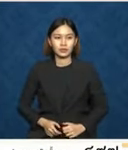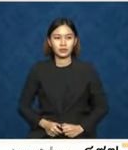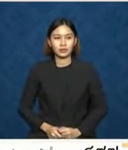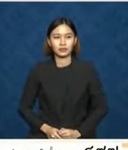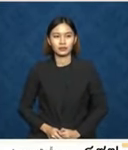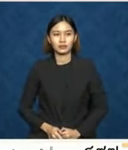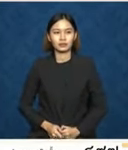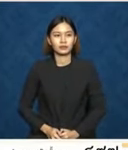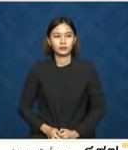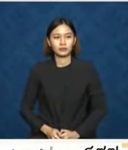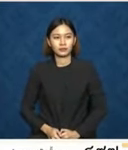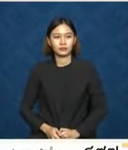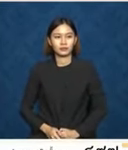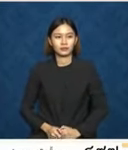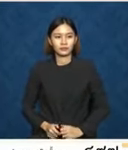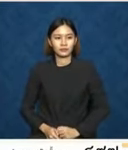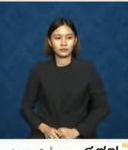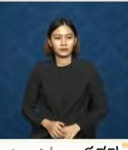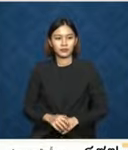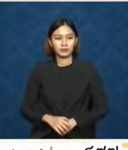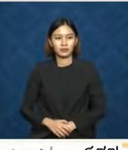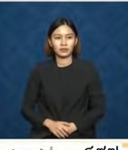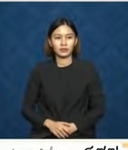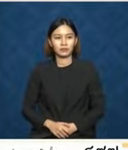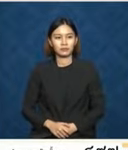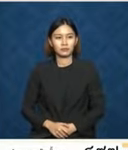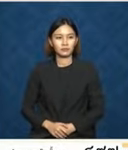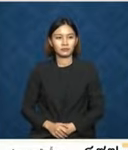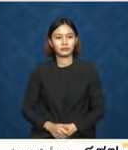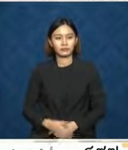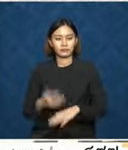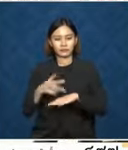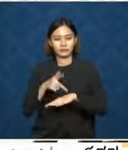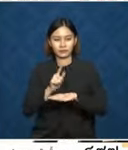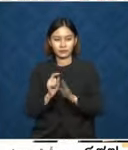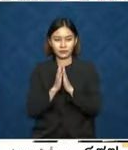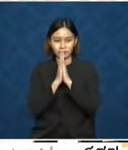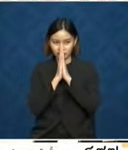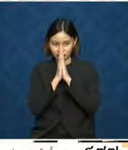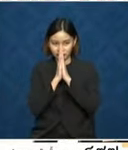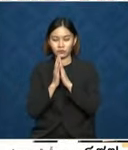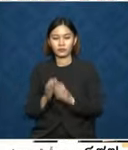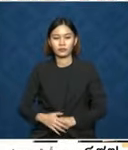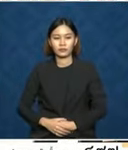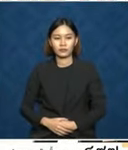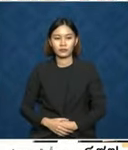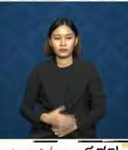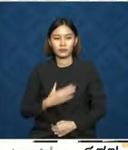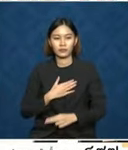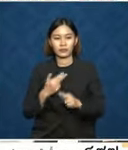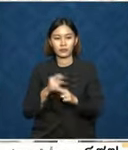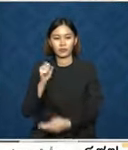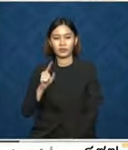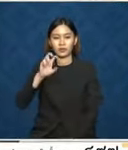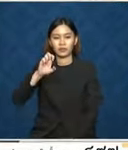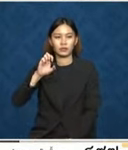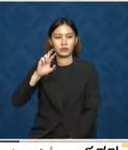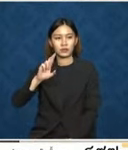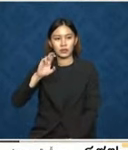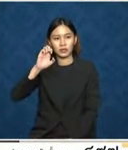เชิญคุณสิริวรรณปราศจากศัตรูครับเรียนท่านประธานสภาผู้แทราษฎรที่เคารพค่ะดิฉันสิริวรรณปราศจาก